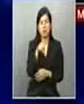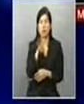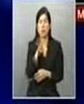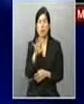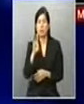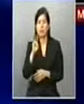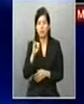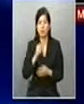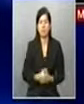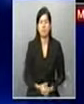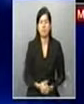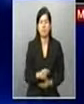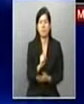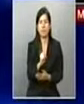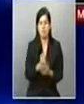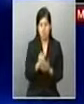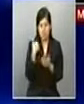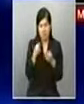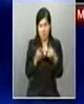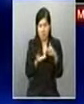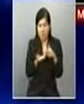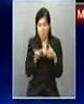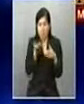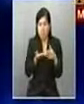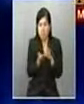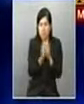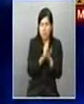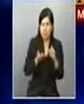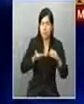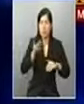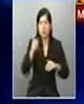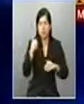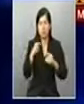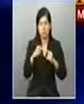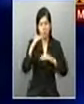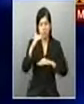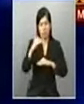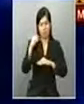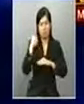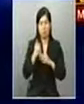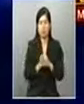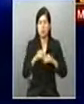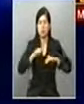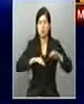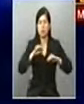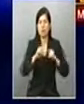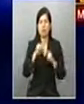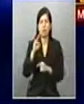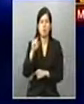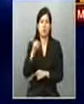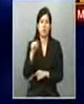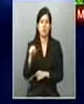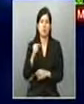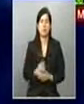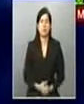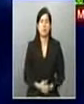นะครับดังนั้นก็ยังคงมีอัพไซด์ค่อนข้างจำกัดแล้วก็มีดาวไซด์ริสเนี่ยอยู่ประมาณ 6% ก็มองว่าดั